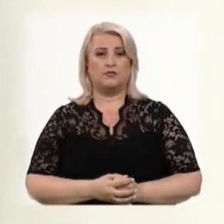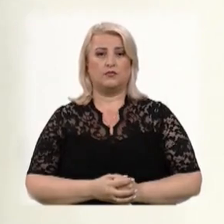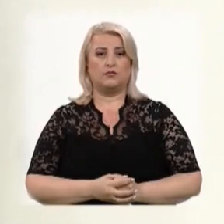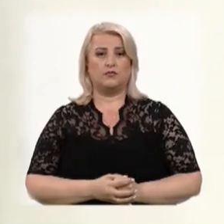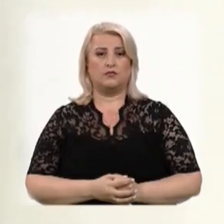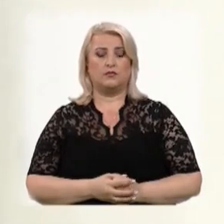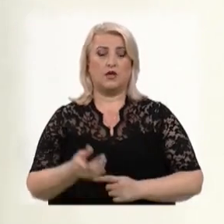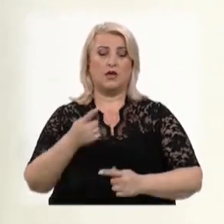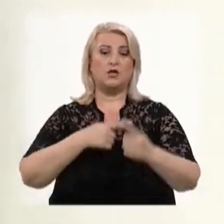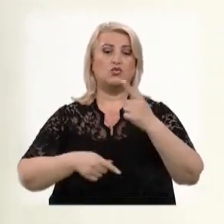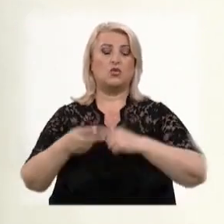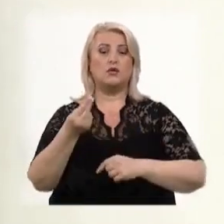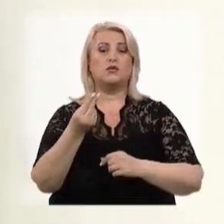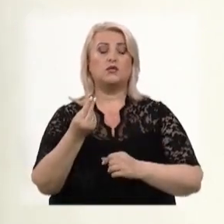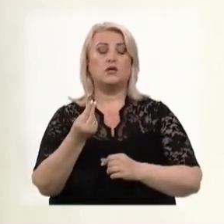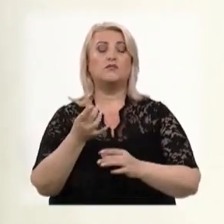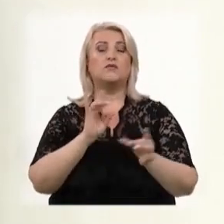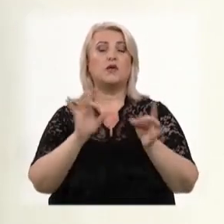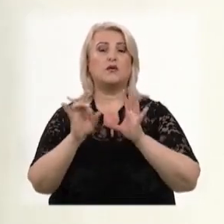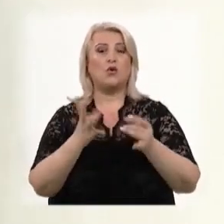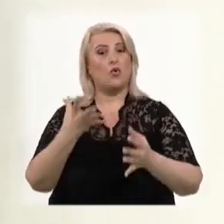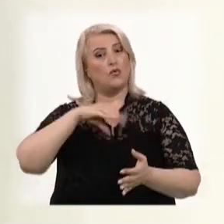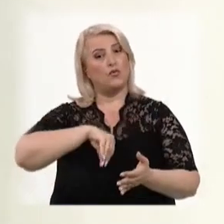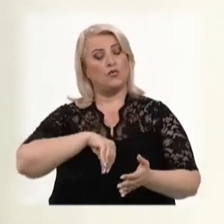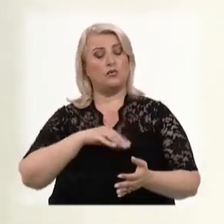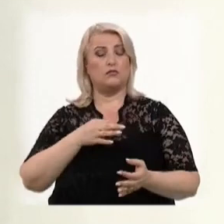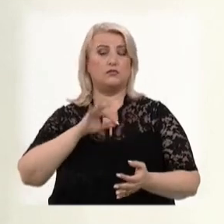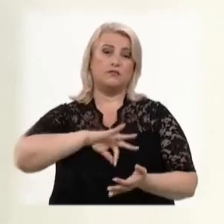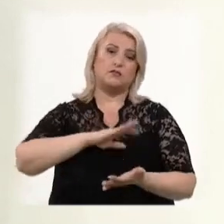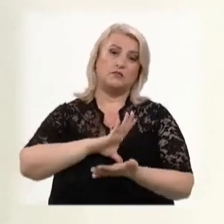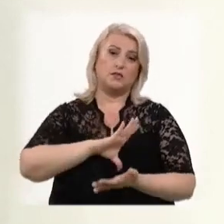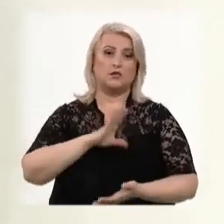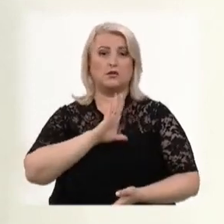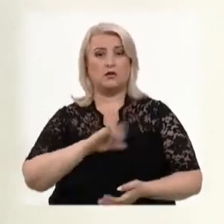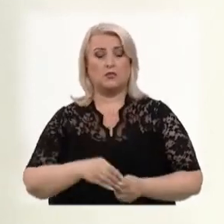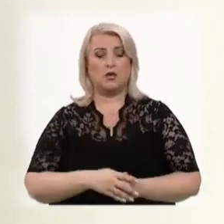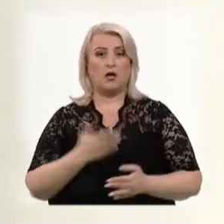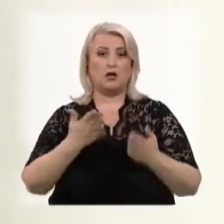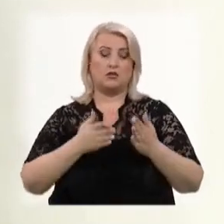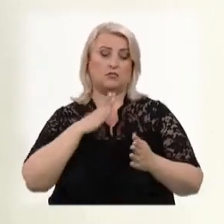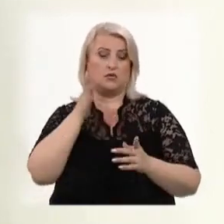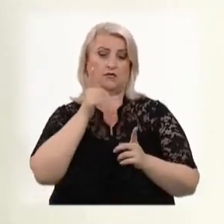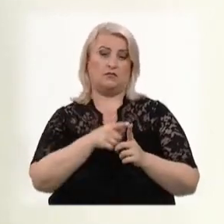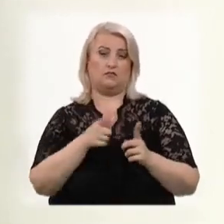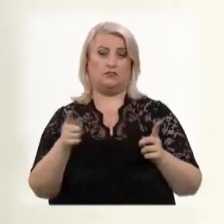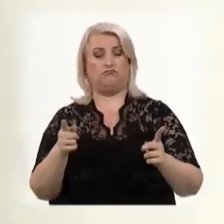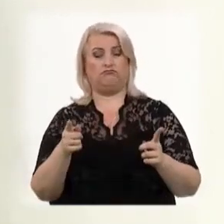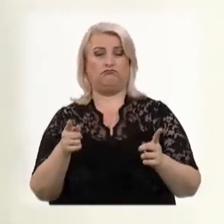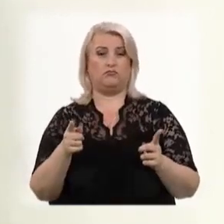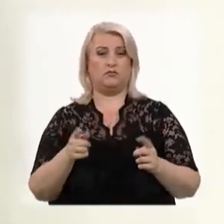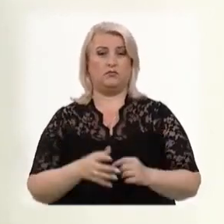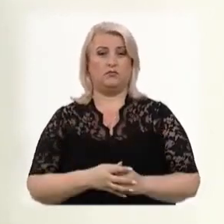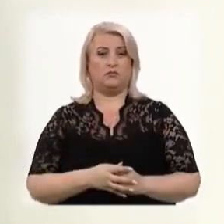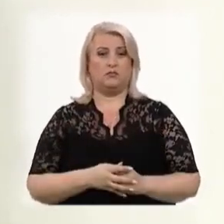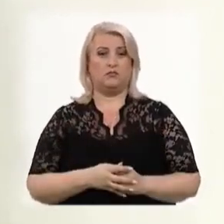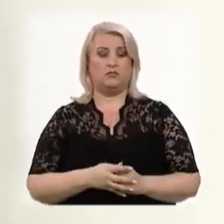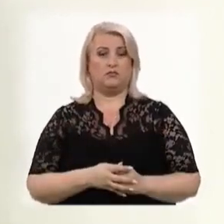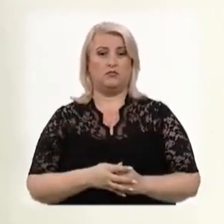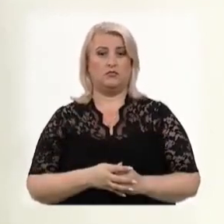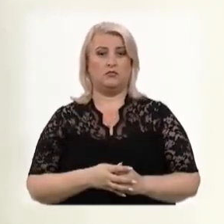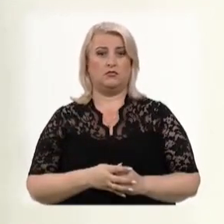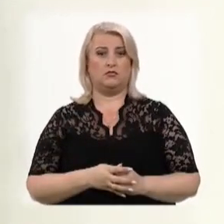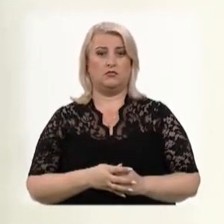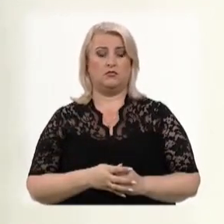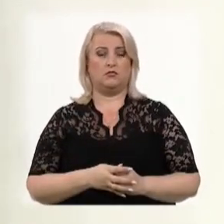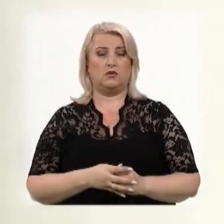adică întoarcere investiții pe publicitate pe alta dacă nu am Pune în cont urme în așa e mai inventat Roua post